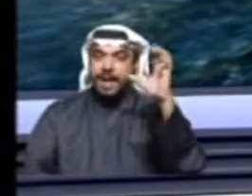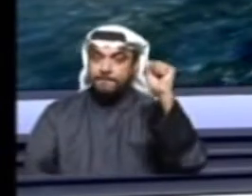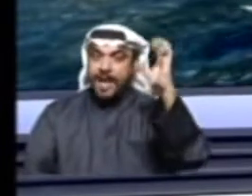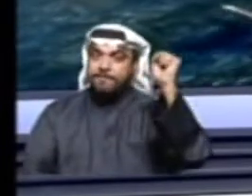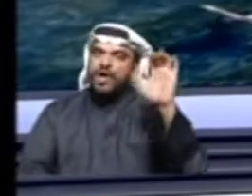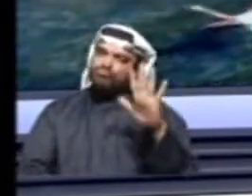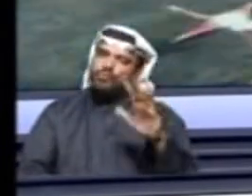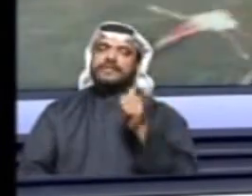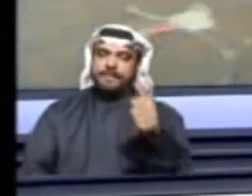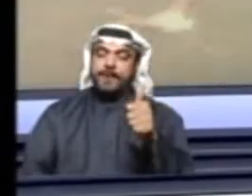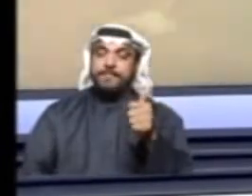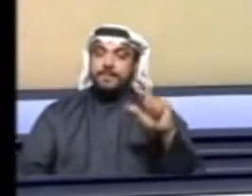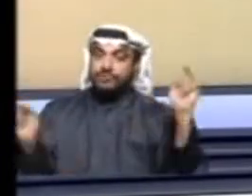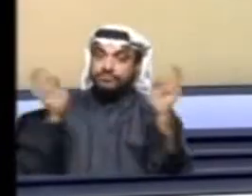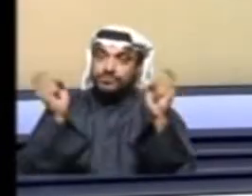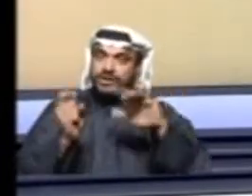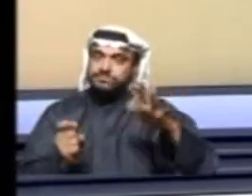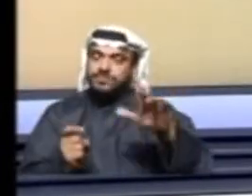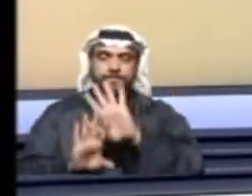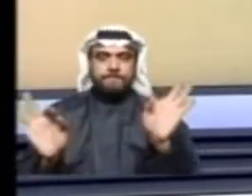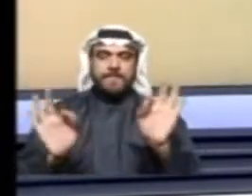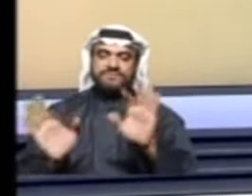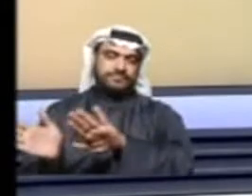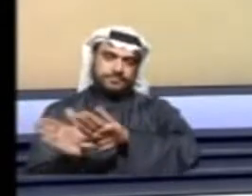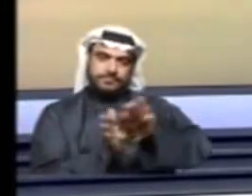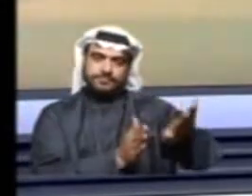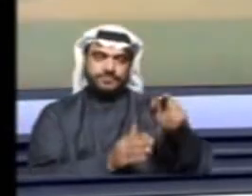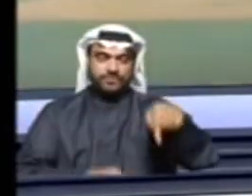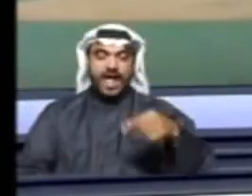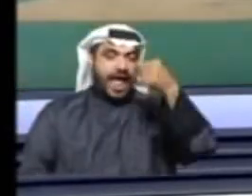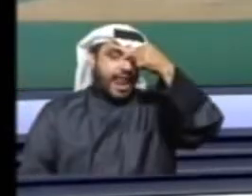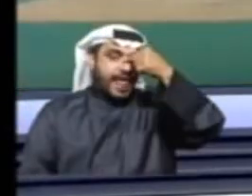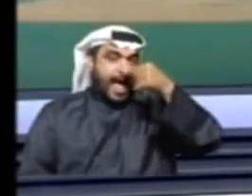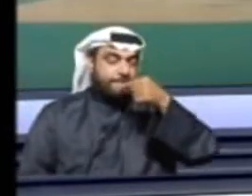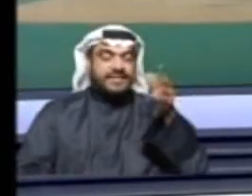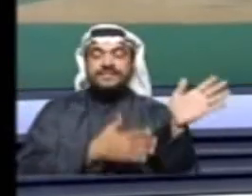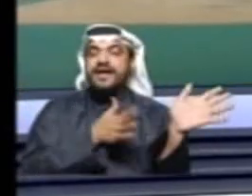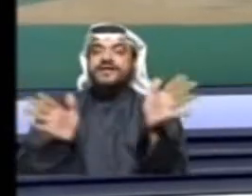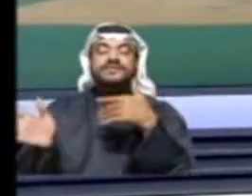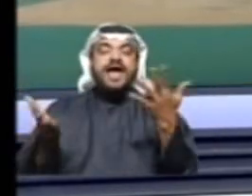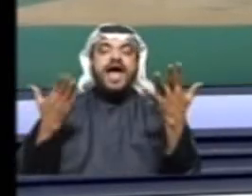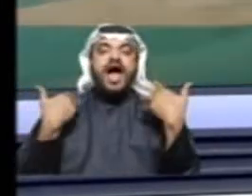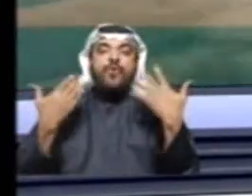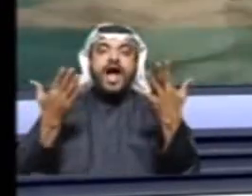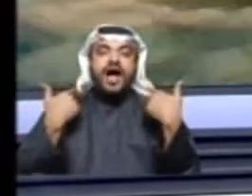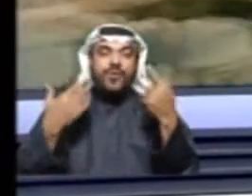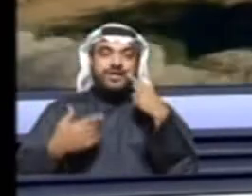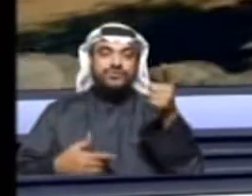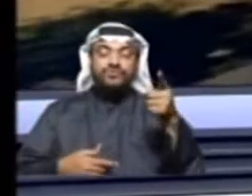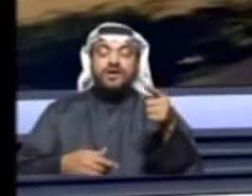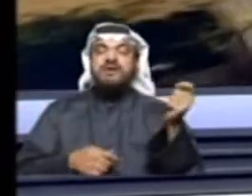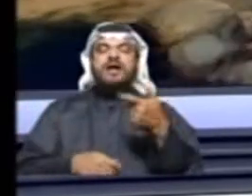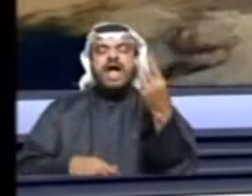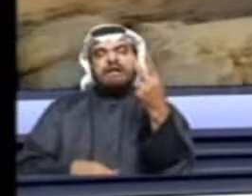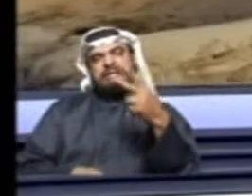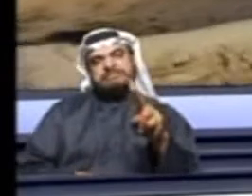يوم الخميس راح تكون رياح متقلبة الاتجاه تتحول مع نهاية يوم الخميس إلى رياح جنوبية شرقية تصل سرعتها إلى 18